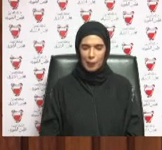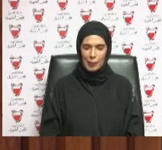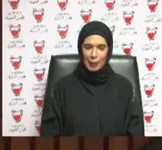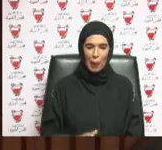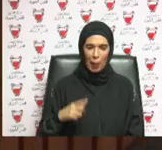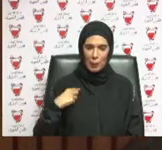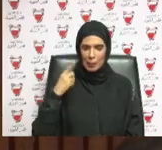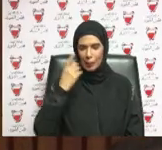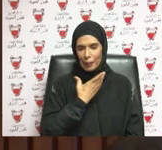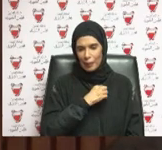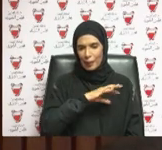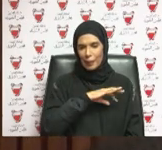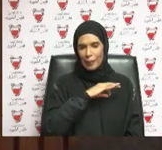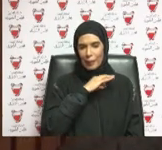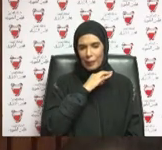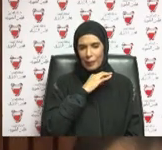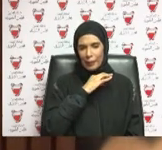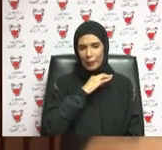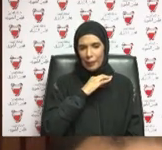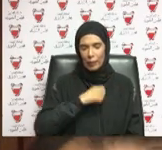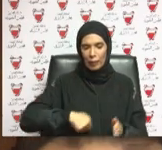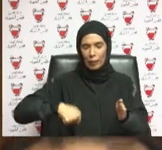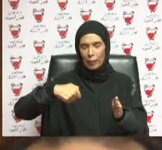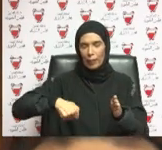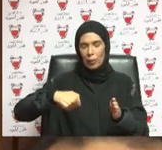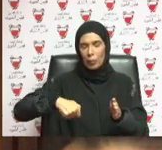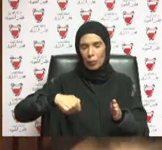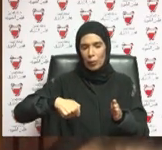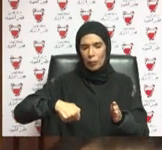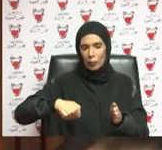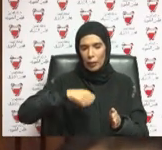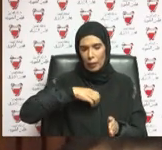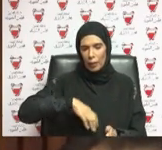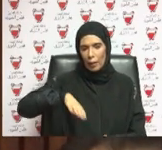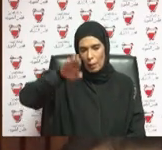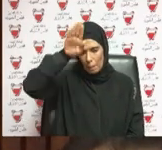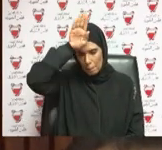الله الرحمن الرحيم. نرفع التعازي إلى صاحب الجلالة الملك حمد بن عيسى